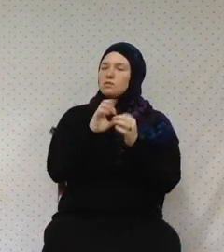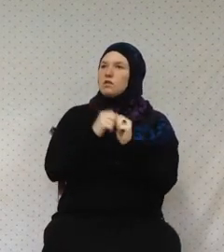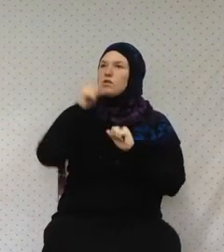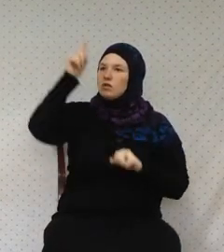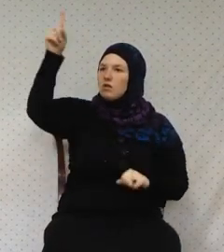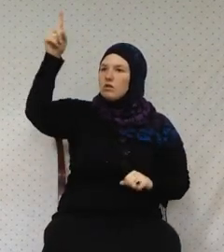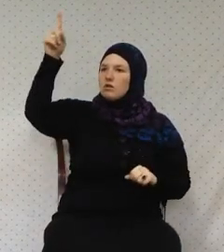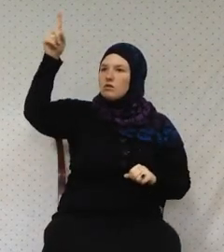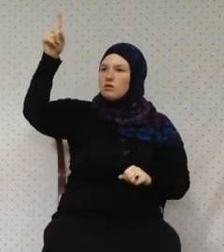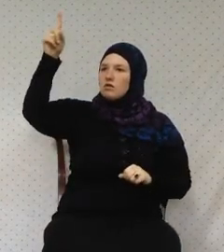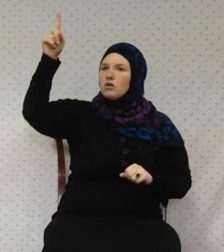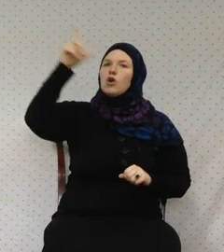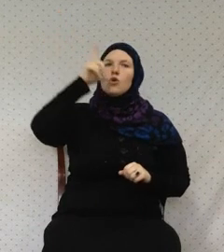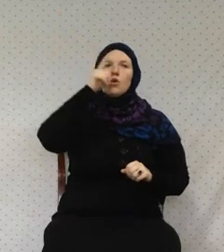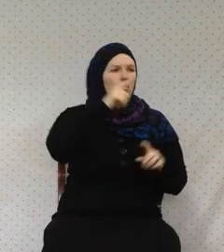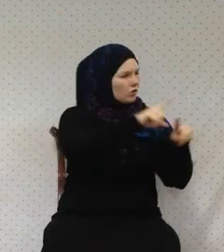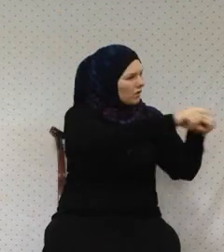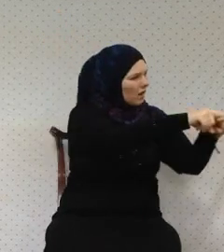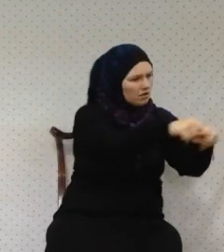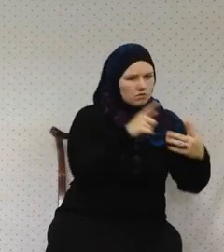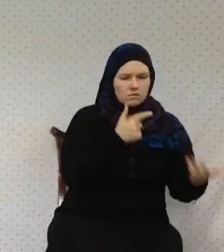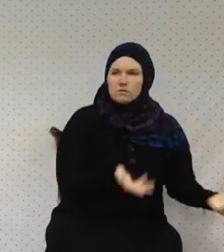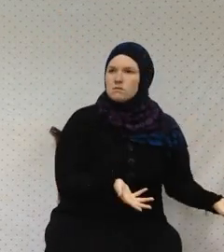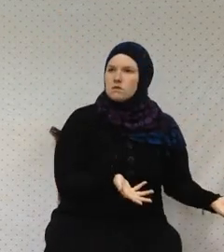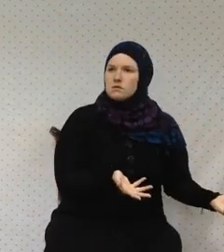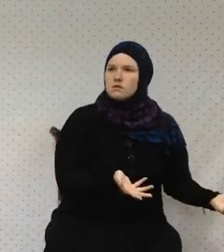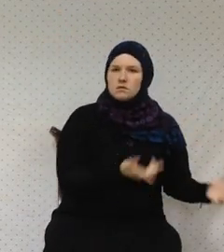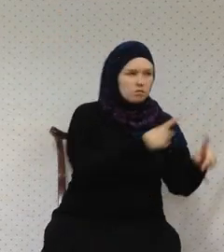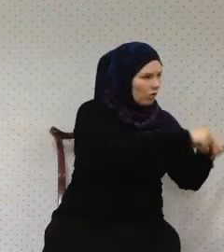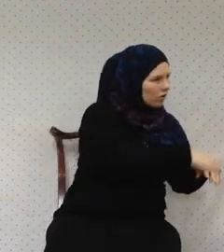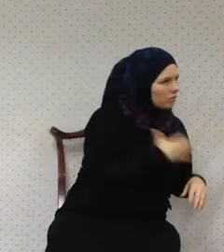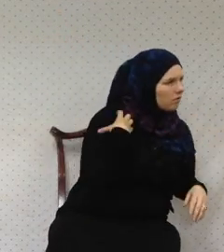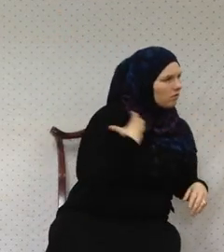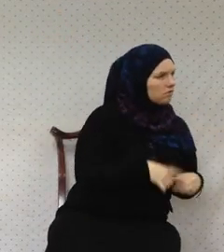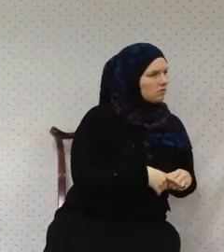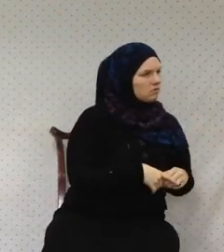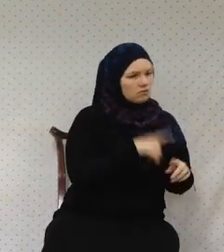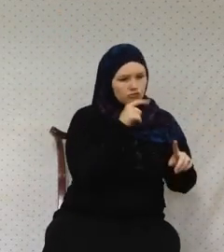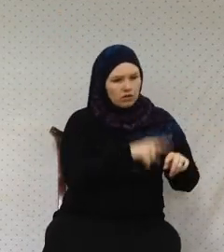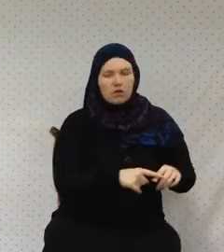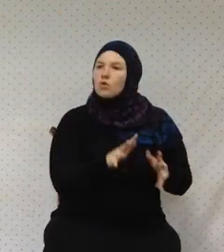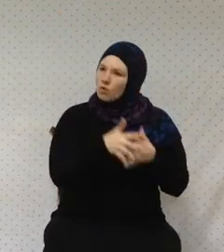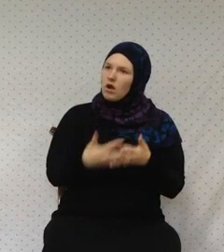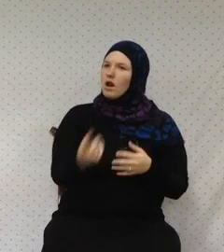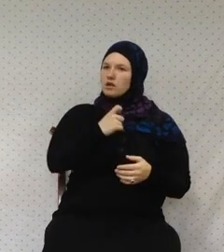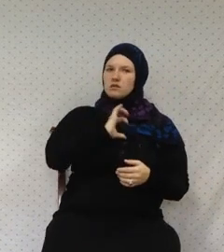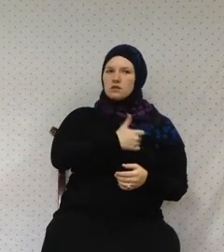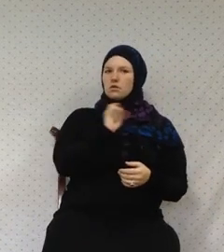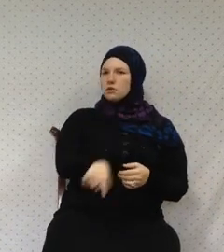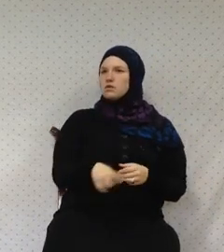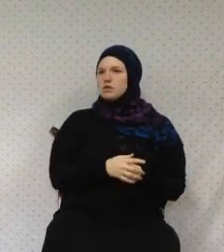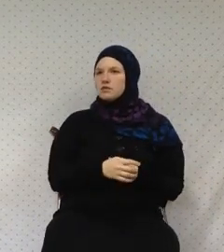Allah, whom are we relying on then, other than Allah? The Quran asks this question. قُلْ